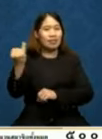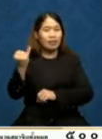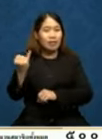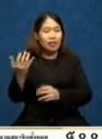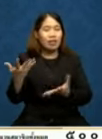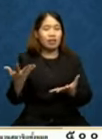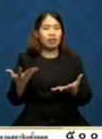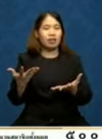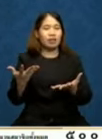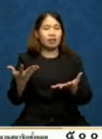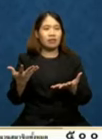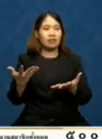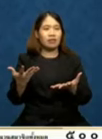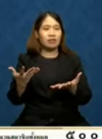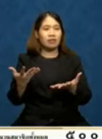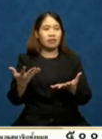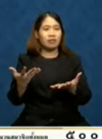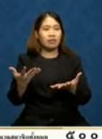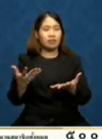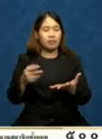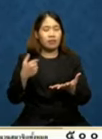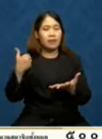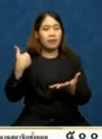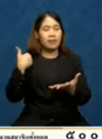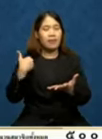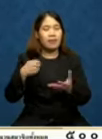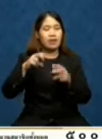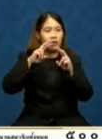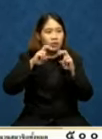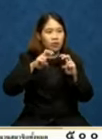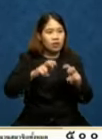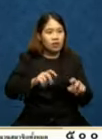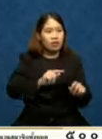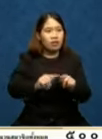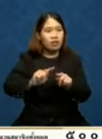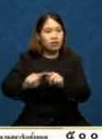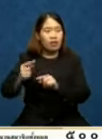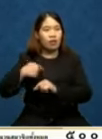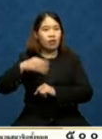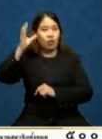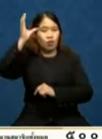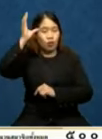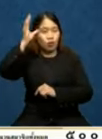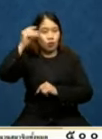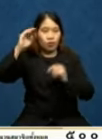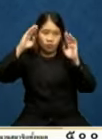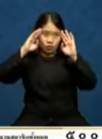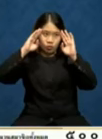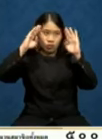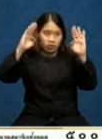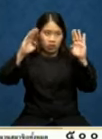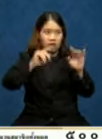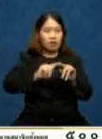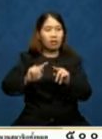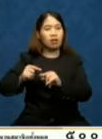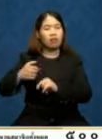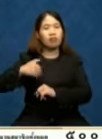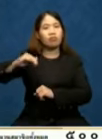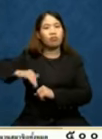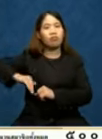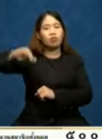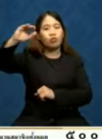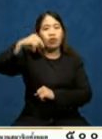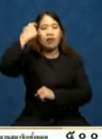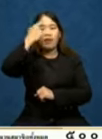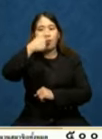างอ้อมครับมีงานวิจัยมากมายความรู้จากผู้เชี่ยวชาญประสบการณ์ ตรงของผู้ใหญ่ที่เคย